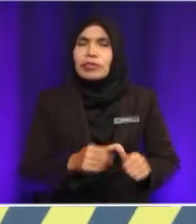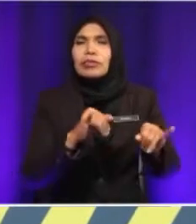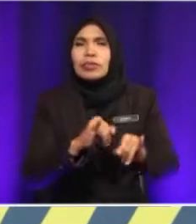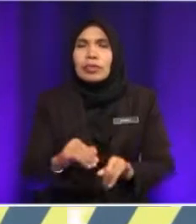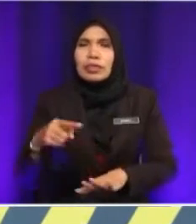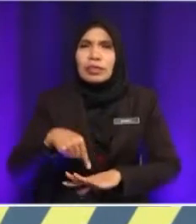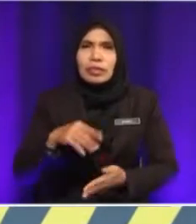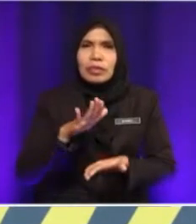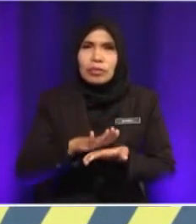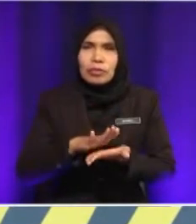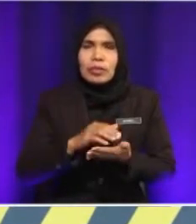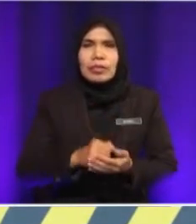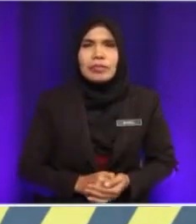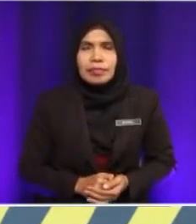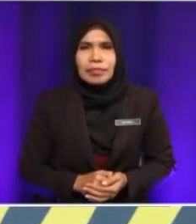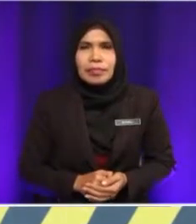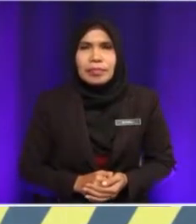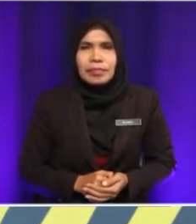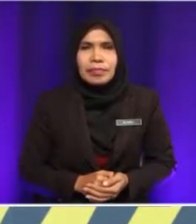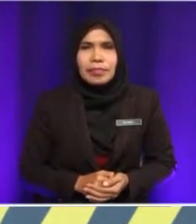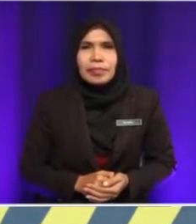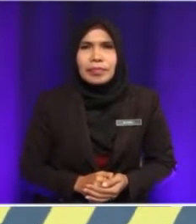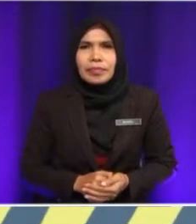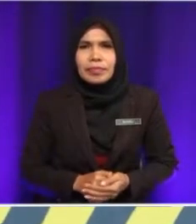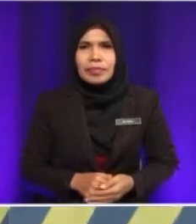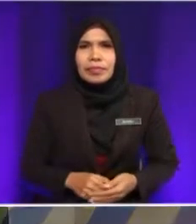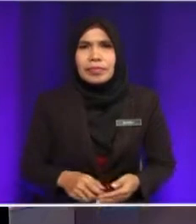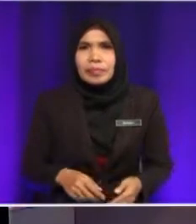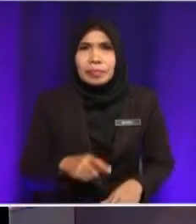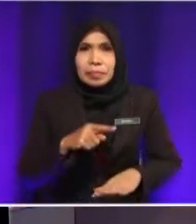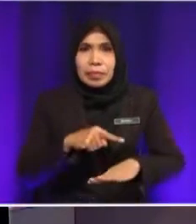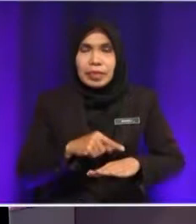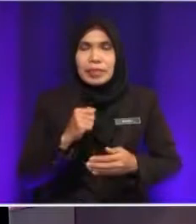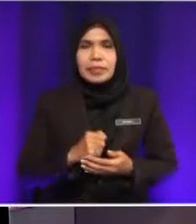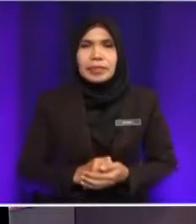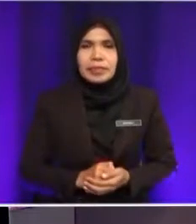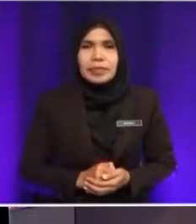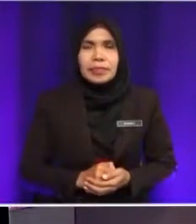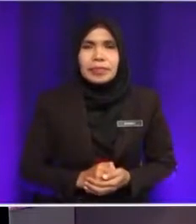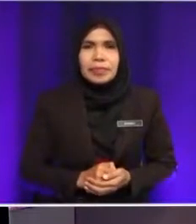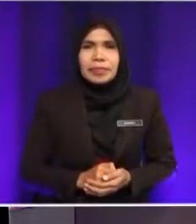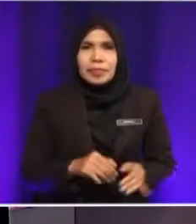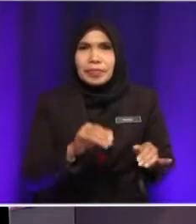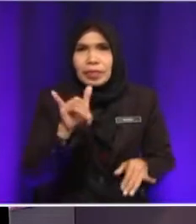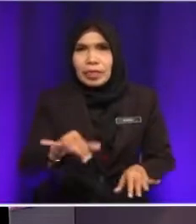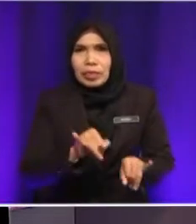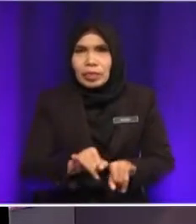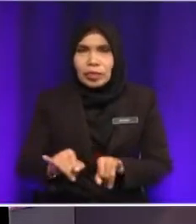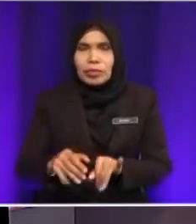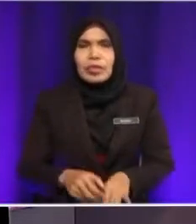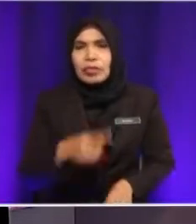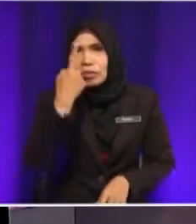fleksibel dari segi tempo pelaksanaannya walaupun begitu Kementerian akan memberikan tempo sesuai kepada setiap sekolah untuk